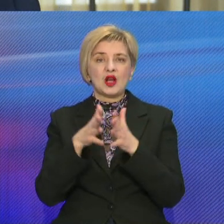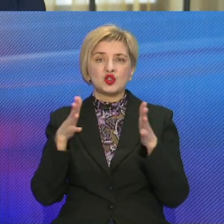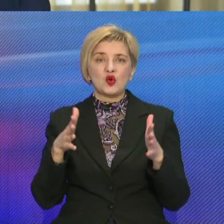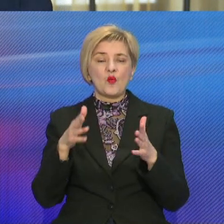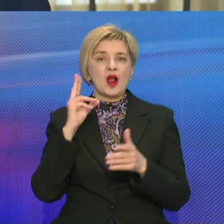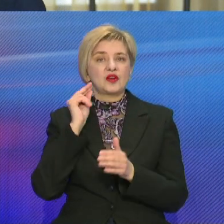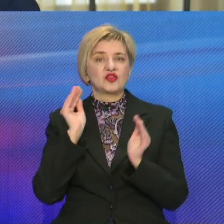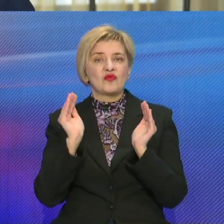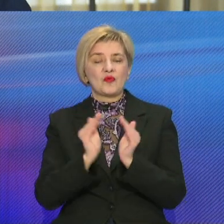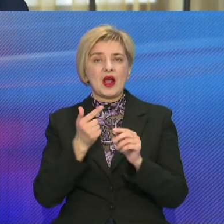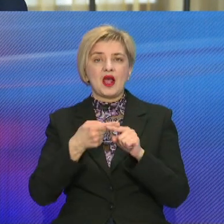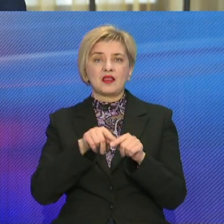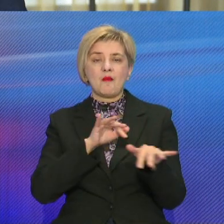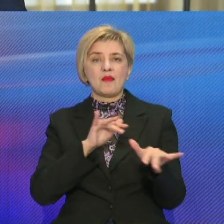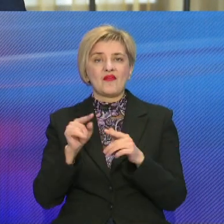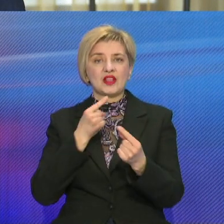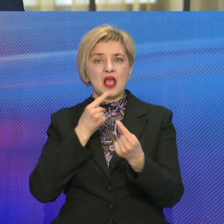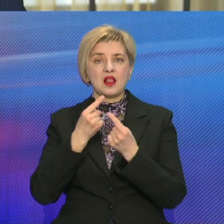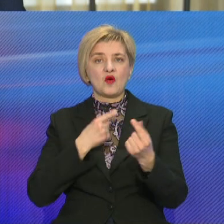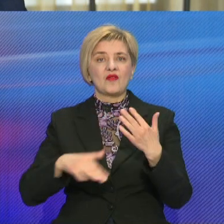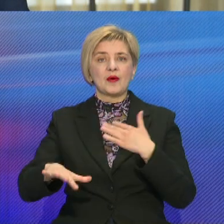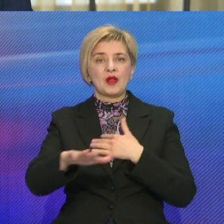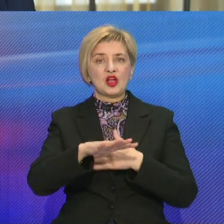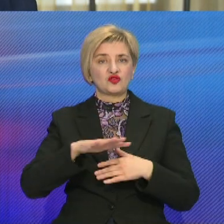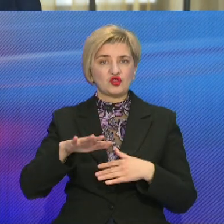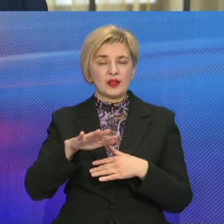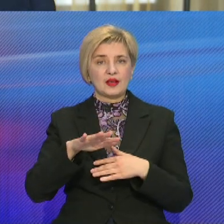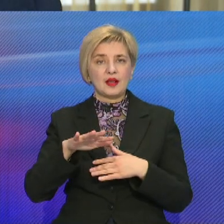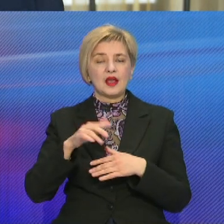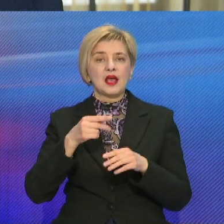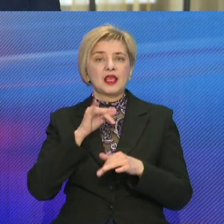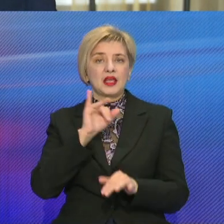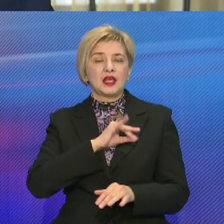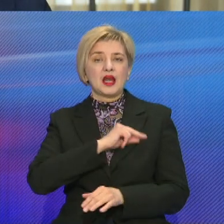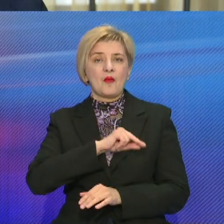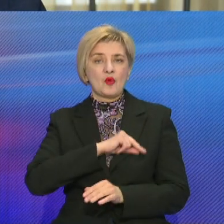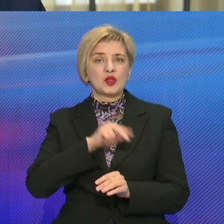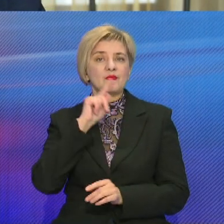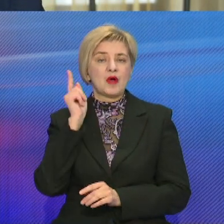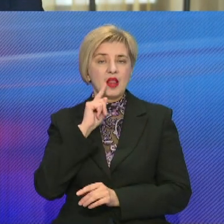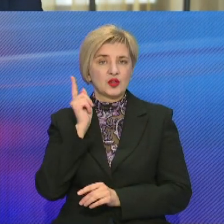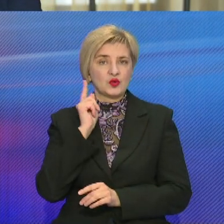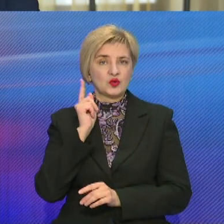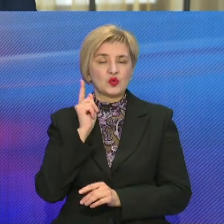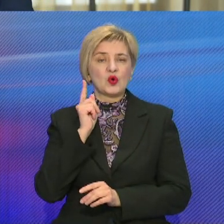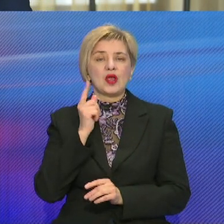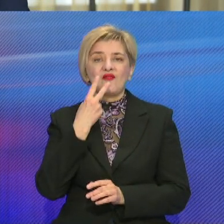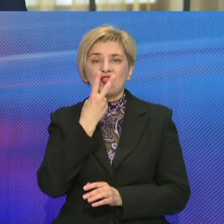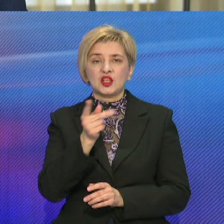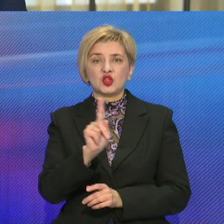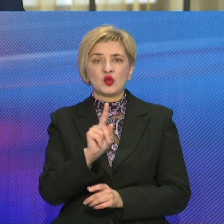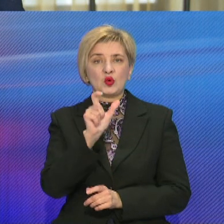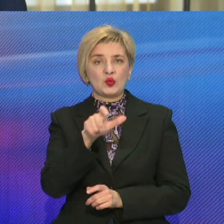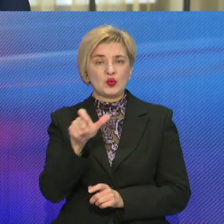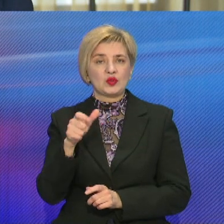в маленьком. Это проведение диалоговых площадок. И работа, конечно, с молодежью. И видя о том, что наши люди, в